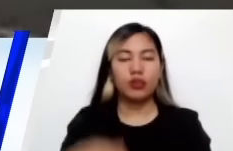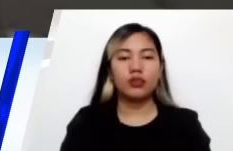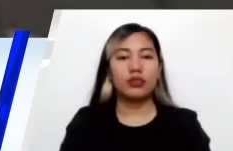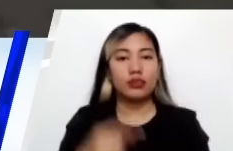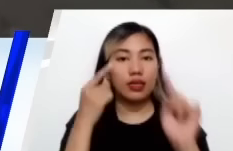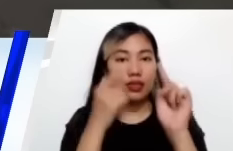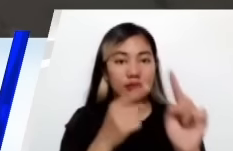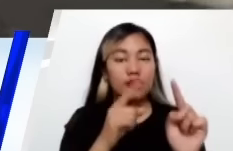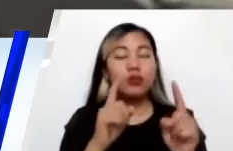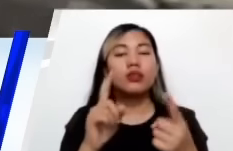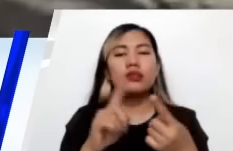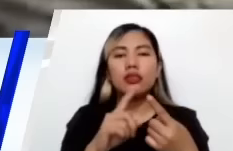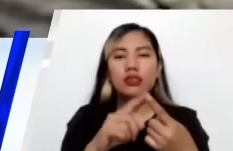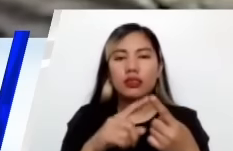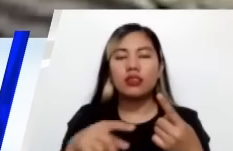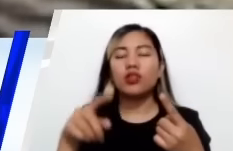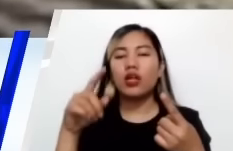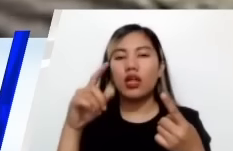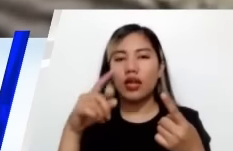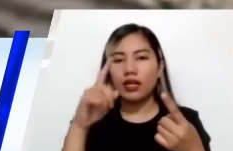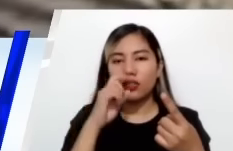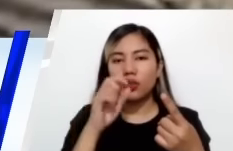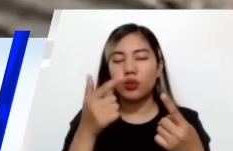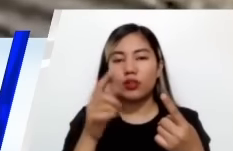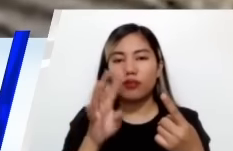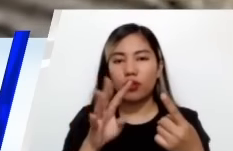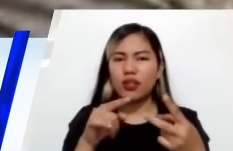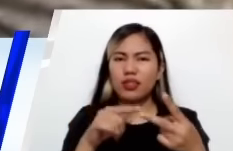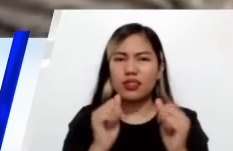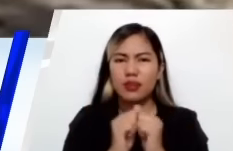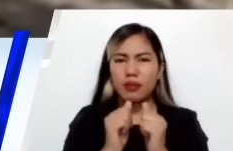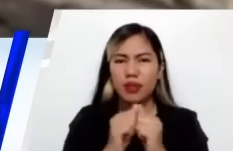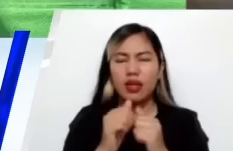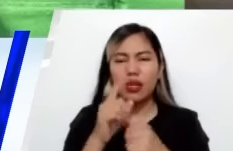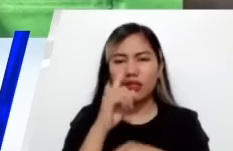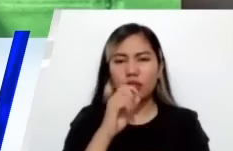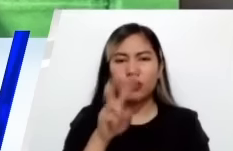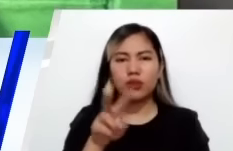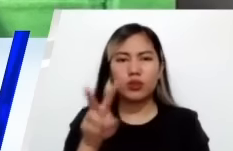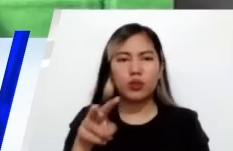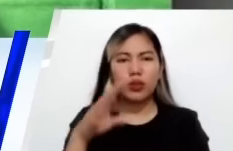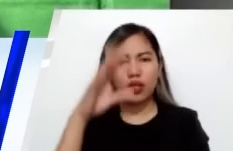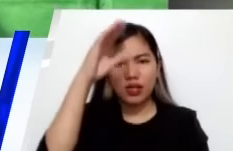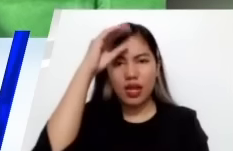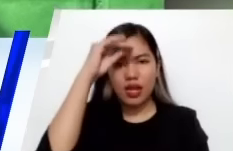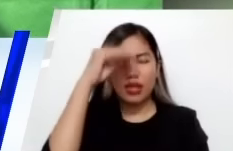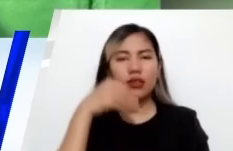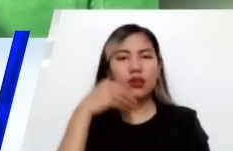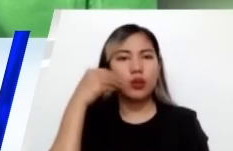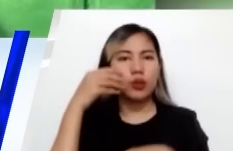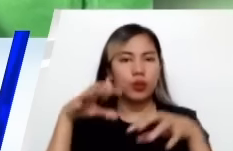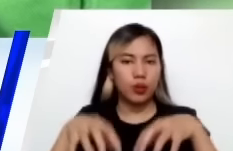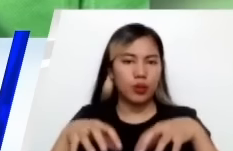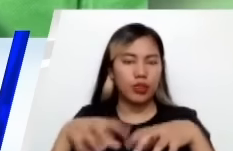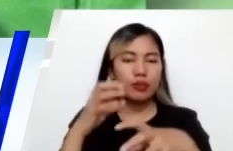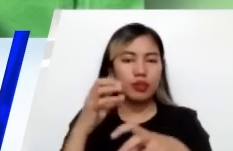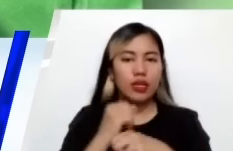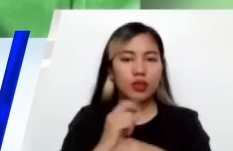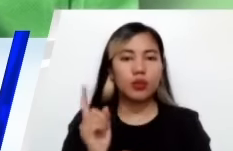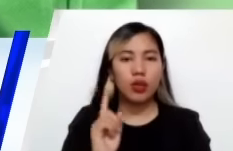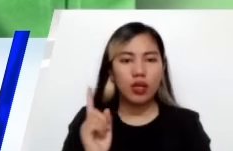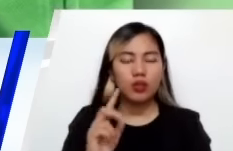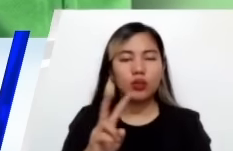anyos sa babae, habang kasabot umano niya ang 22 anyos sa lalaking kapitbahay. Nasabat sa kanila ang 200 gramo ng shabu